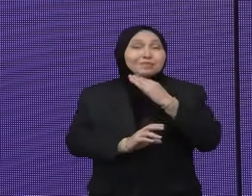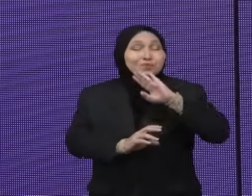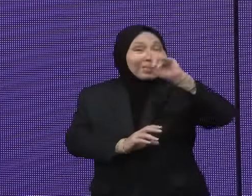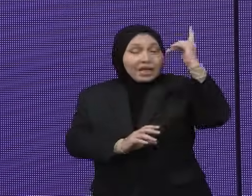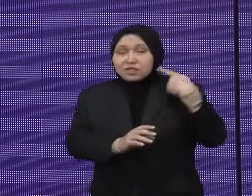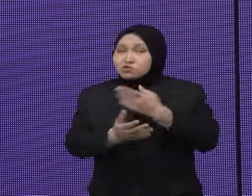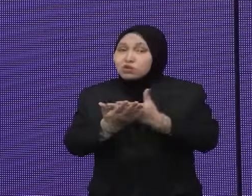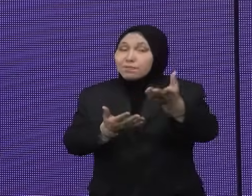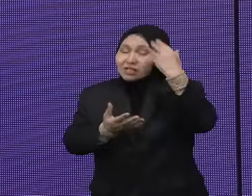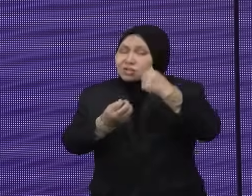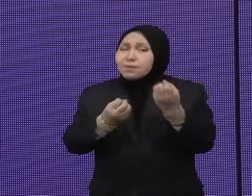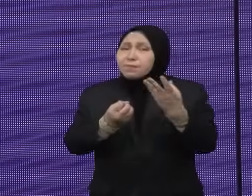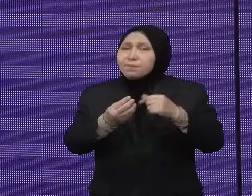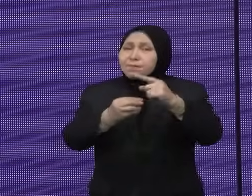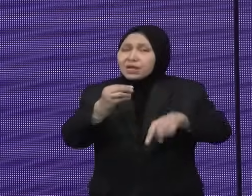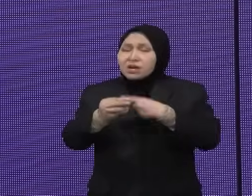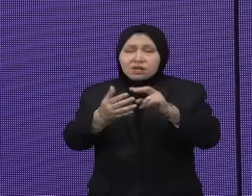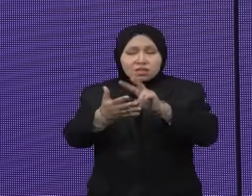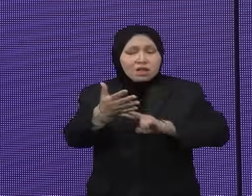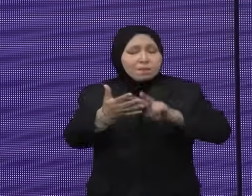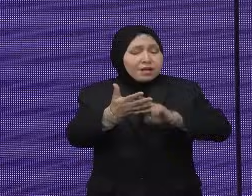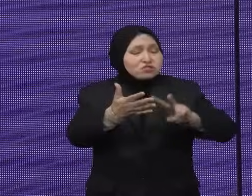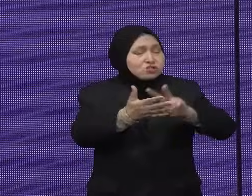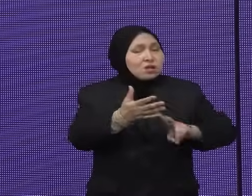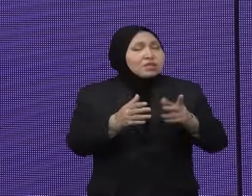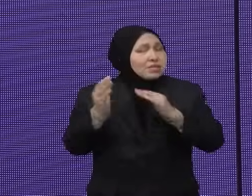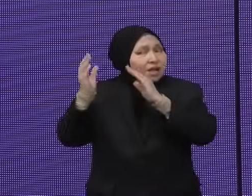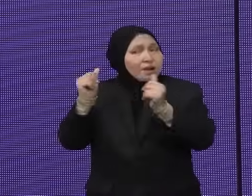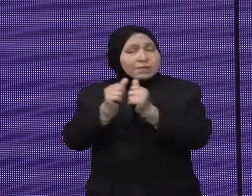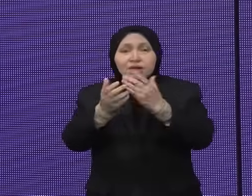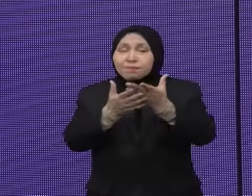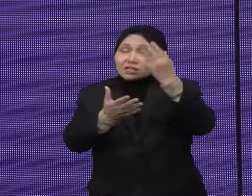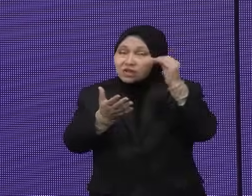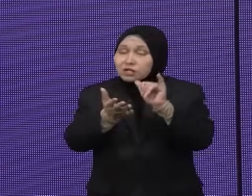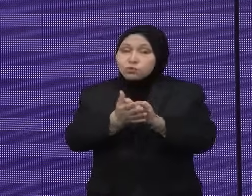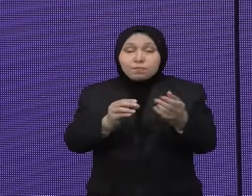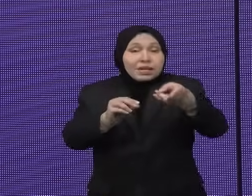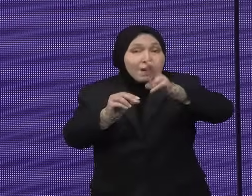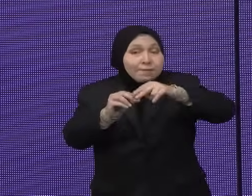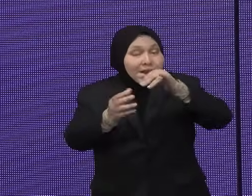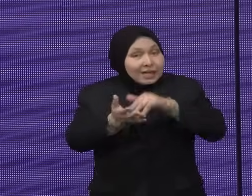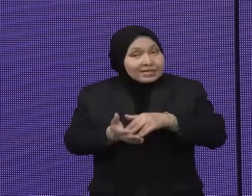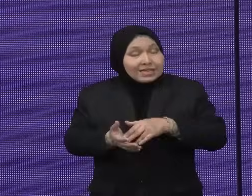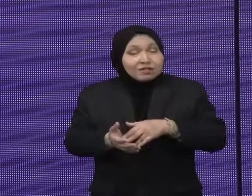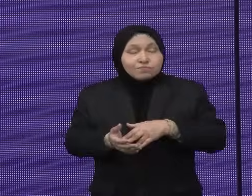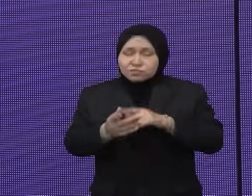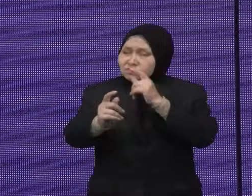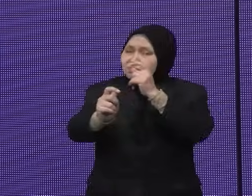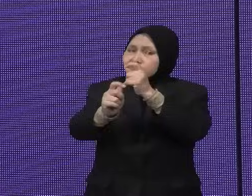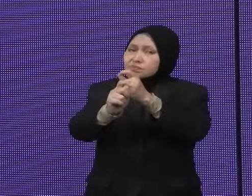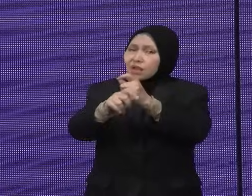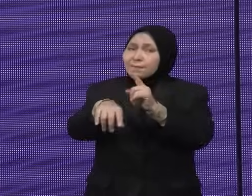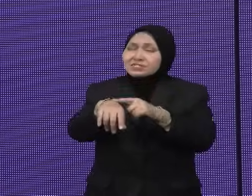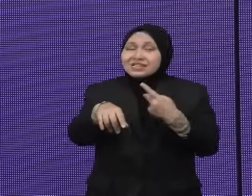belajar beberapa perkara tentang bacaan, yang kita harapkan dengan pelajaran itu menambahkan lagi ketepatan ketika